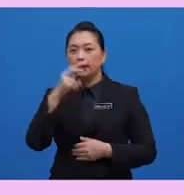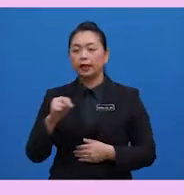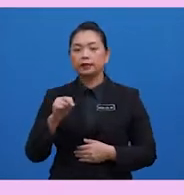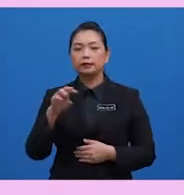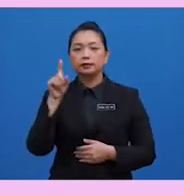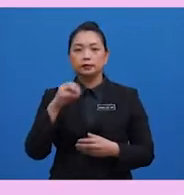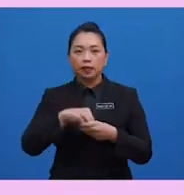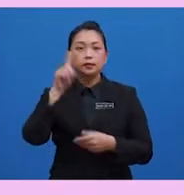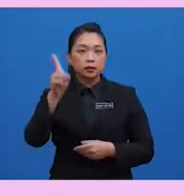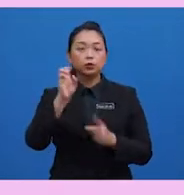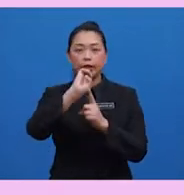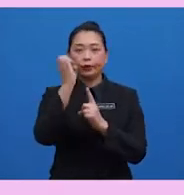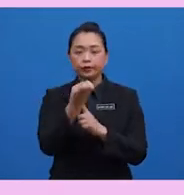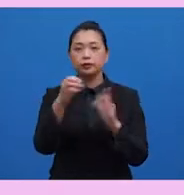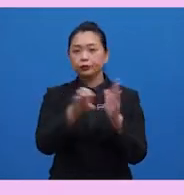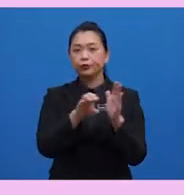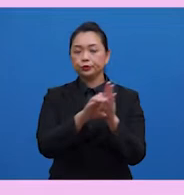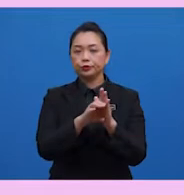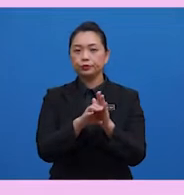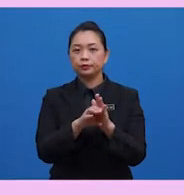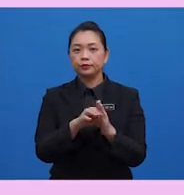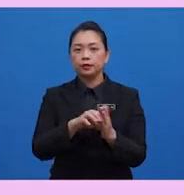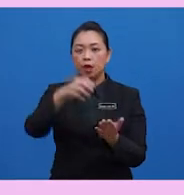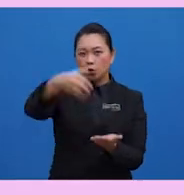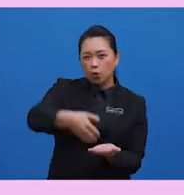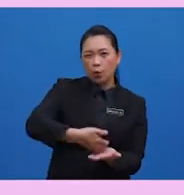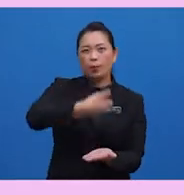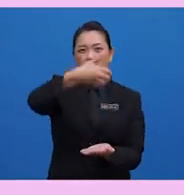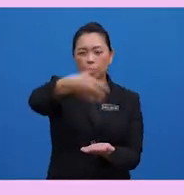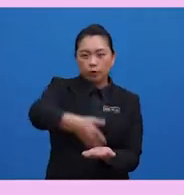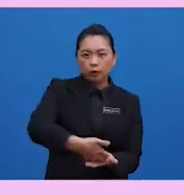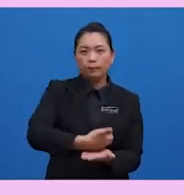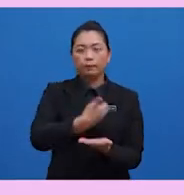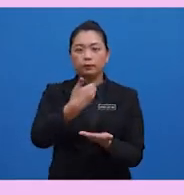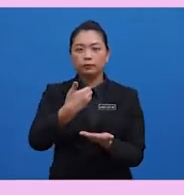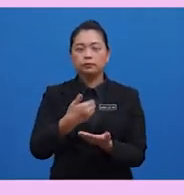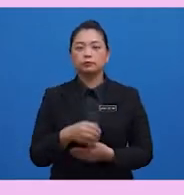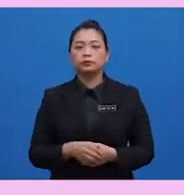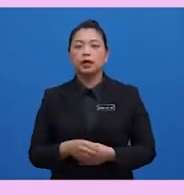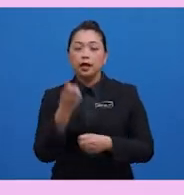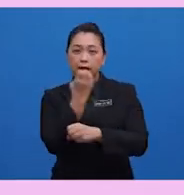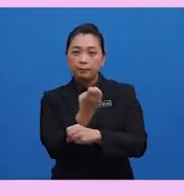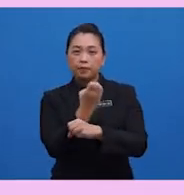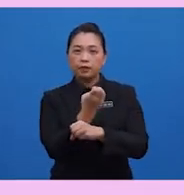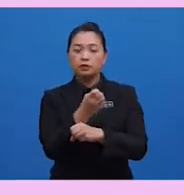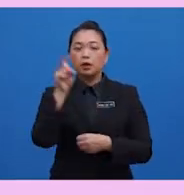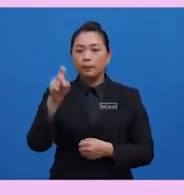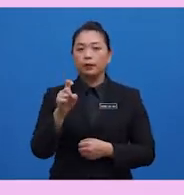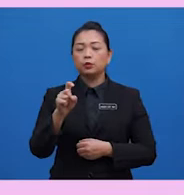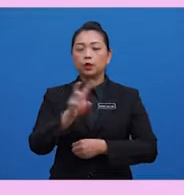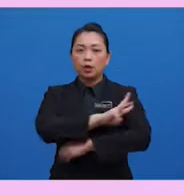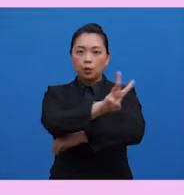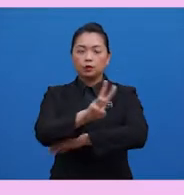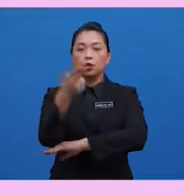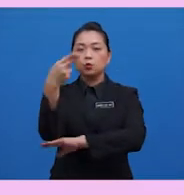dalam sesebuah ekosistem. Contohnya, perlombongan biji timah, bauksit dan emas memerlukan kawasan